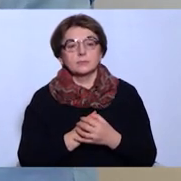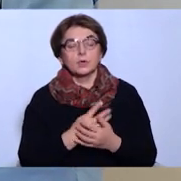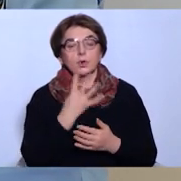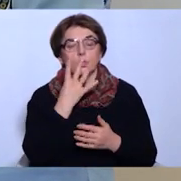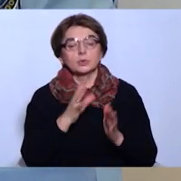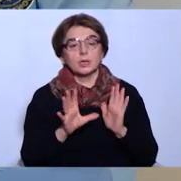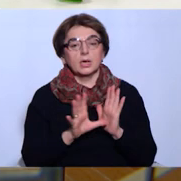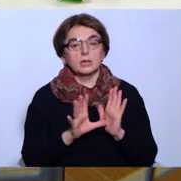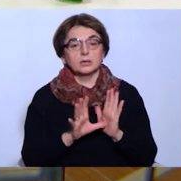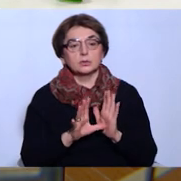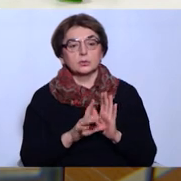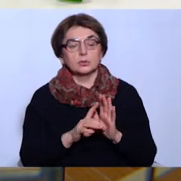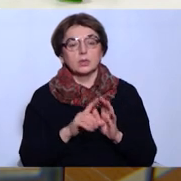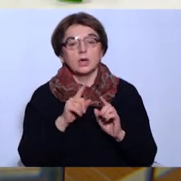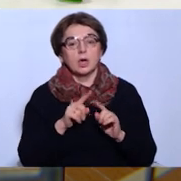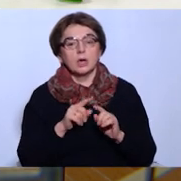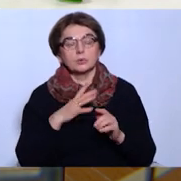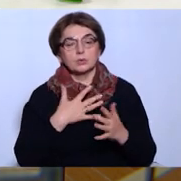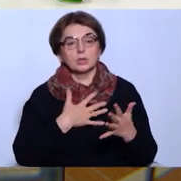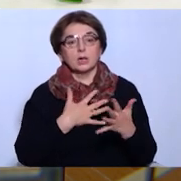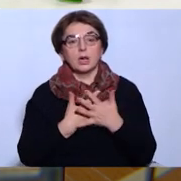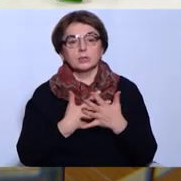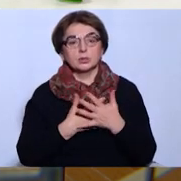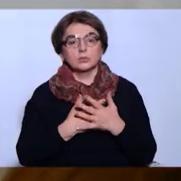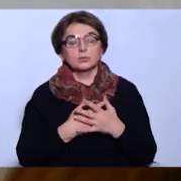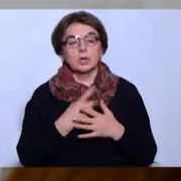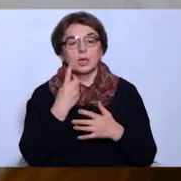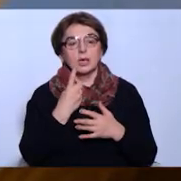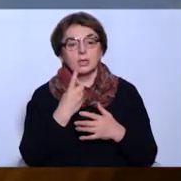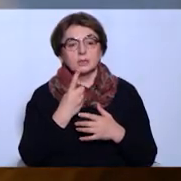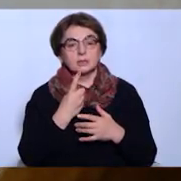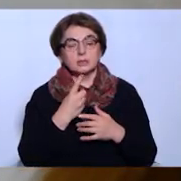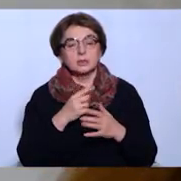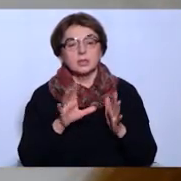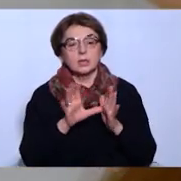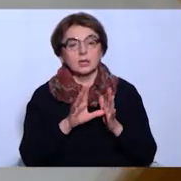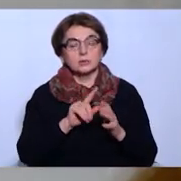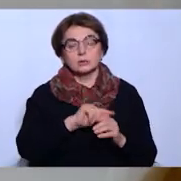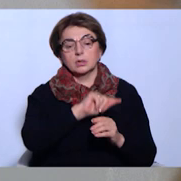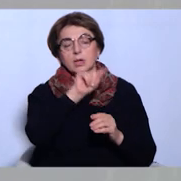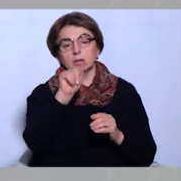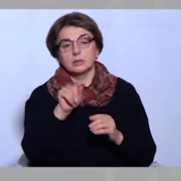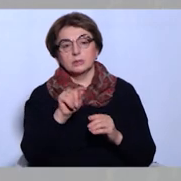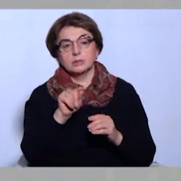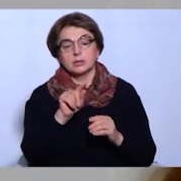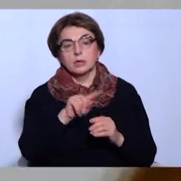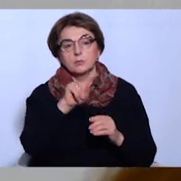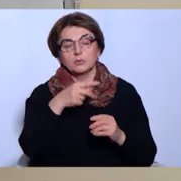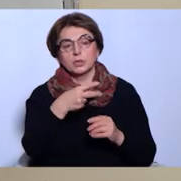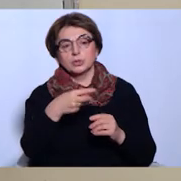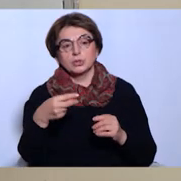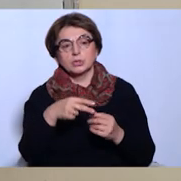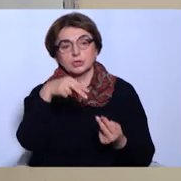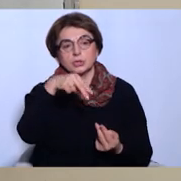4 ელექტრონი. ახსნებულ მდგომარეობაში ნახშირბადის 1 ელექტრონი გადადის p ორბიტალზე და